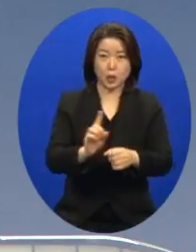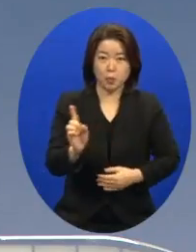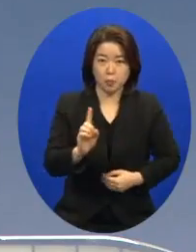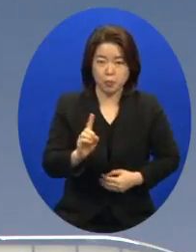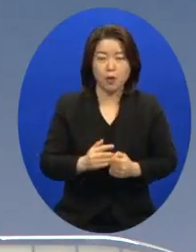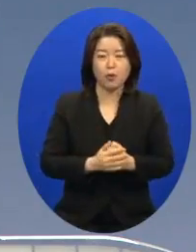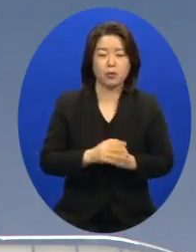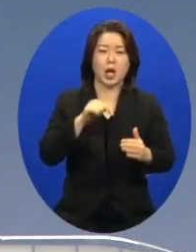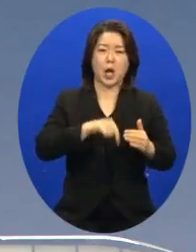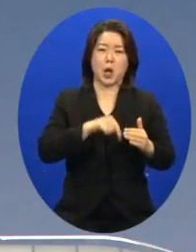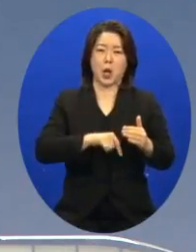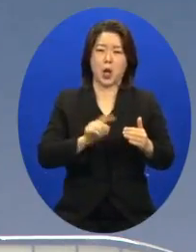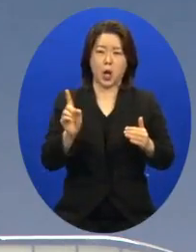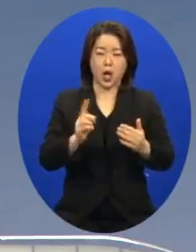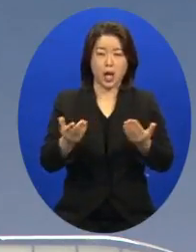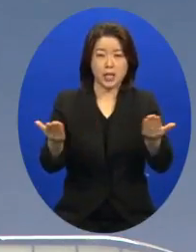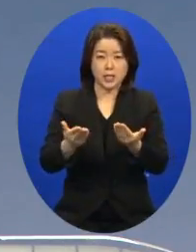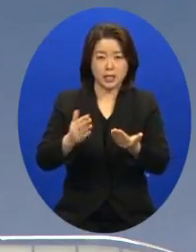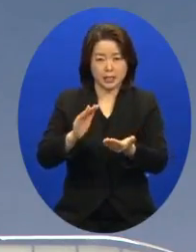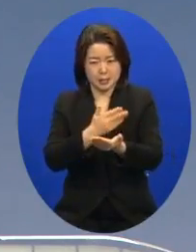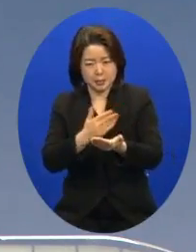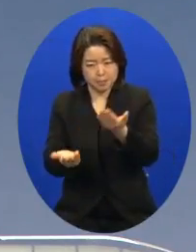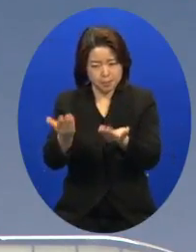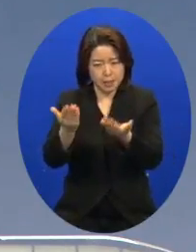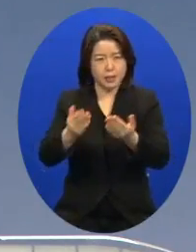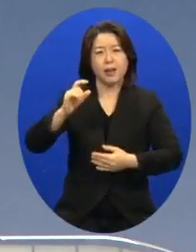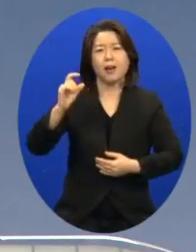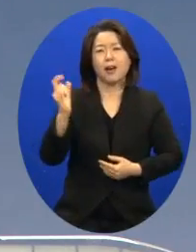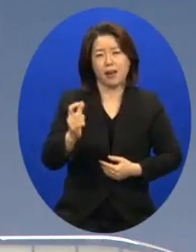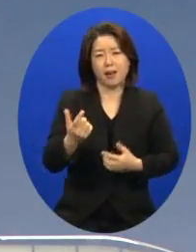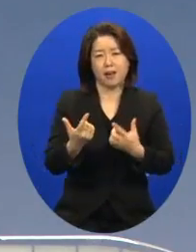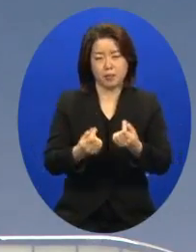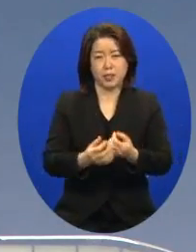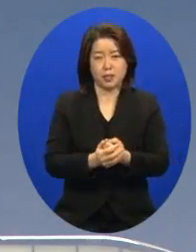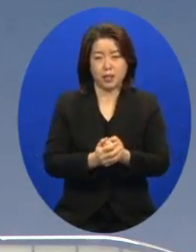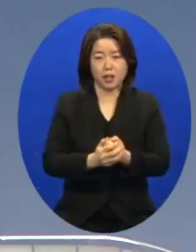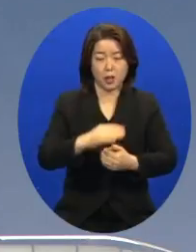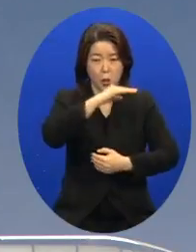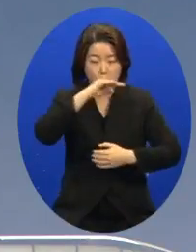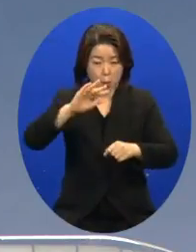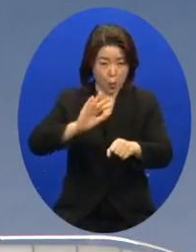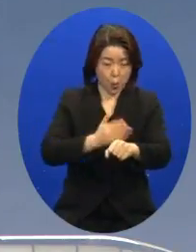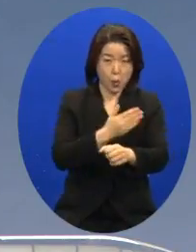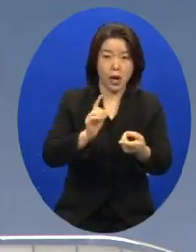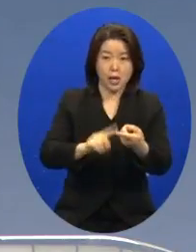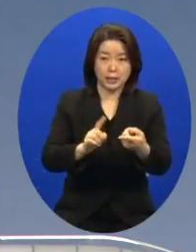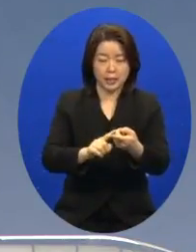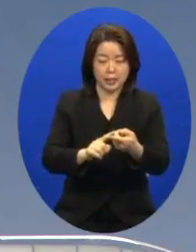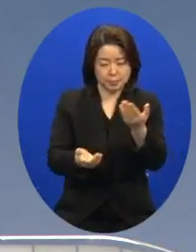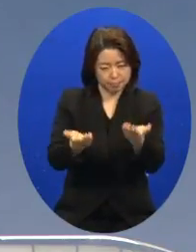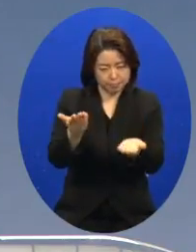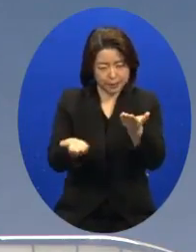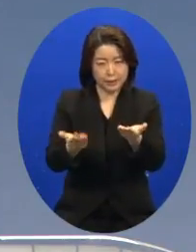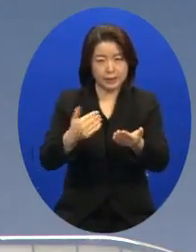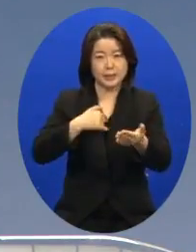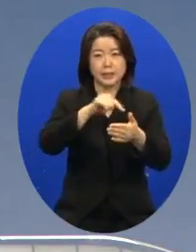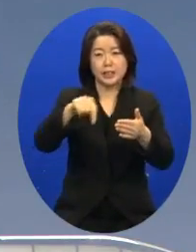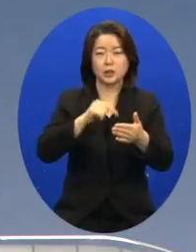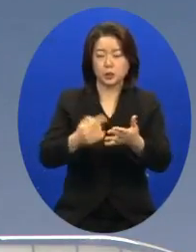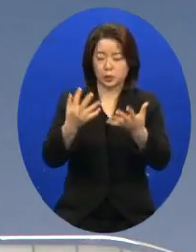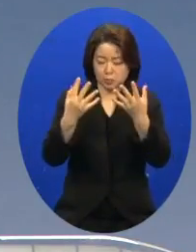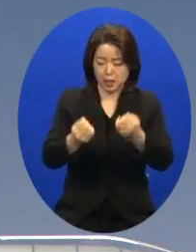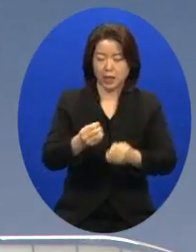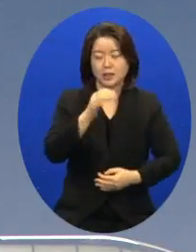속으로 어떤 일에 대한 판단의 참 당합니다 올콕 그런것에 대한 판단이 재 속에 참